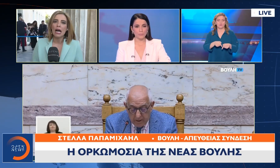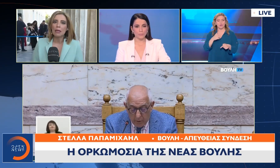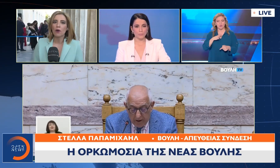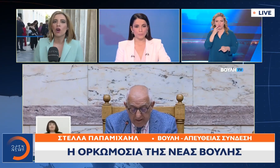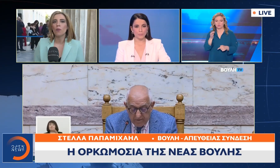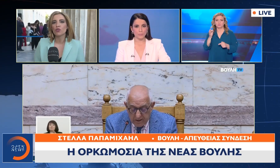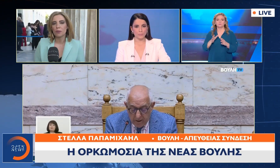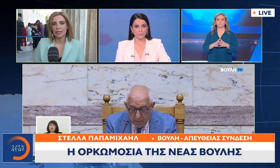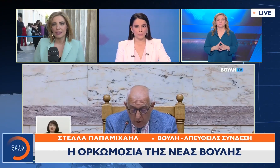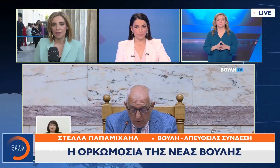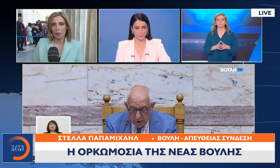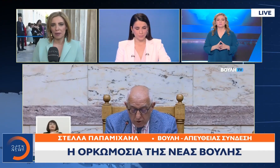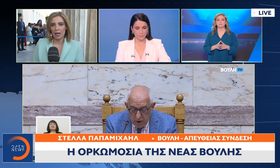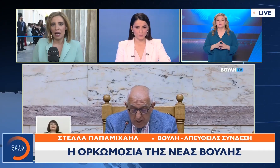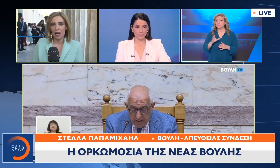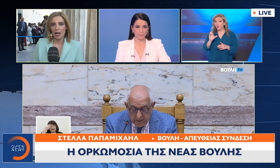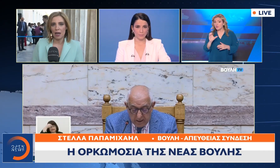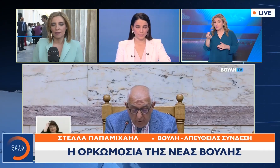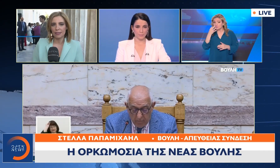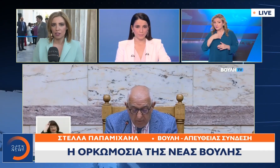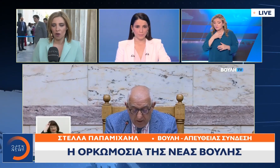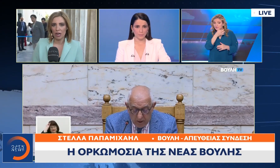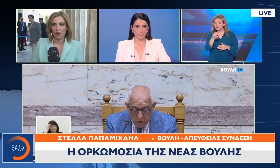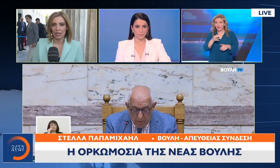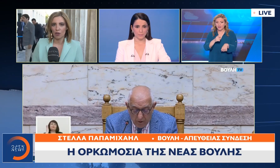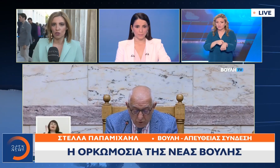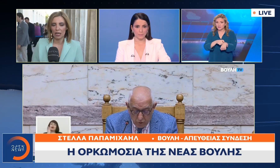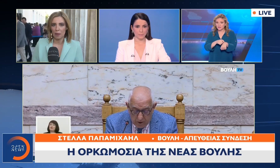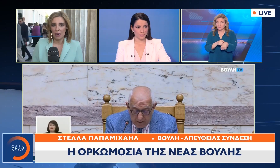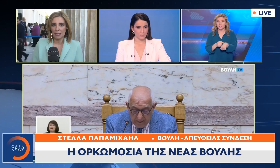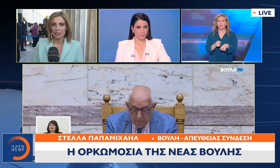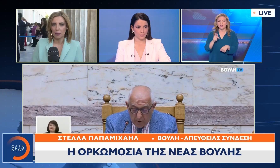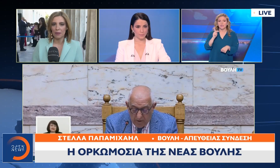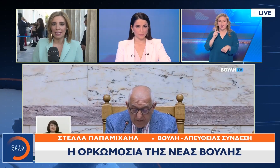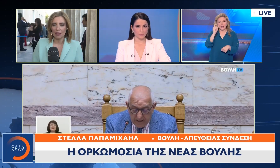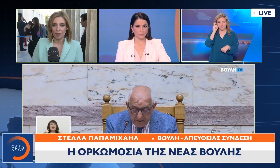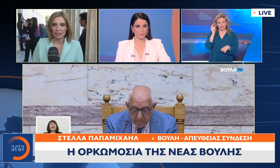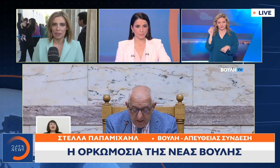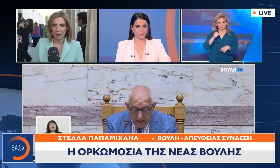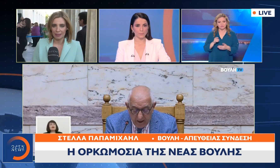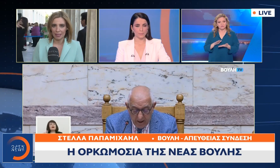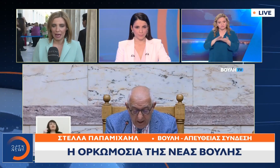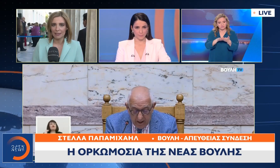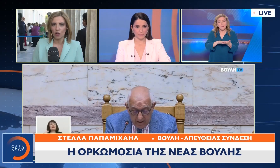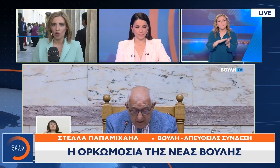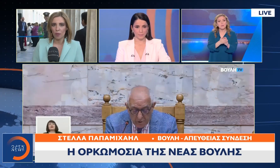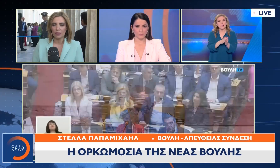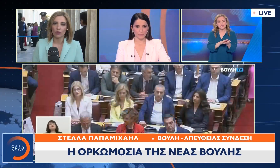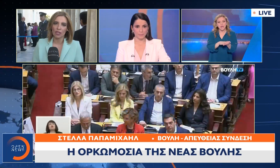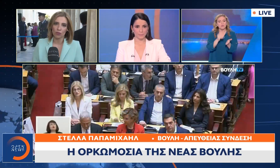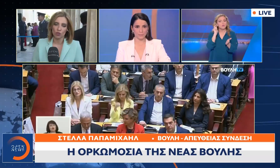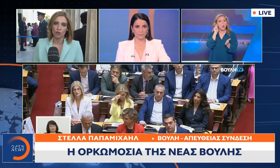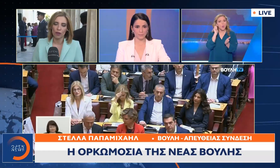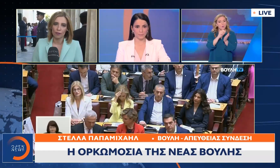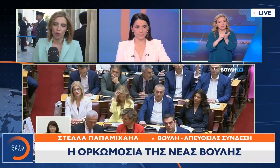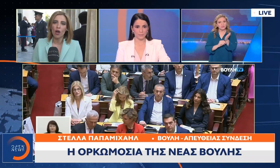επισημάνω. Λοιπόν, όπως είπες και εσύ, Ευλαμπία, αυτή την ώρα λογικά ο κ. Κακλαμάνης θα πρέπει να καταθέτει στα πρακτικά τα ονόματα